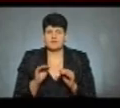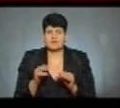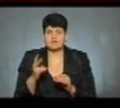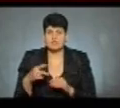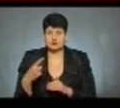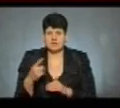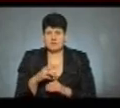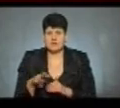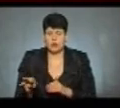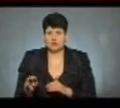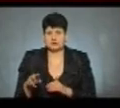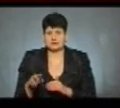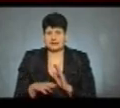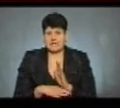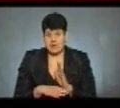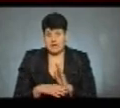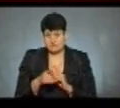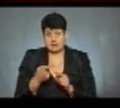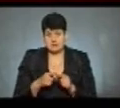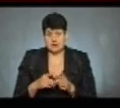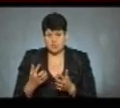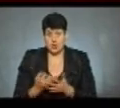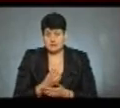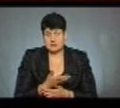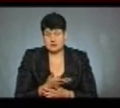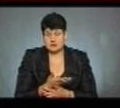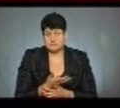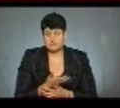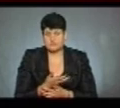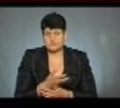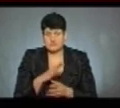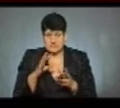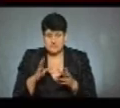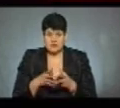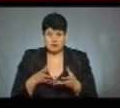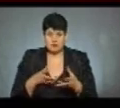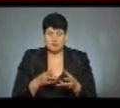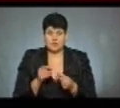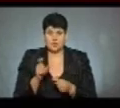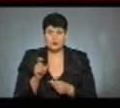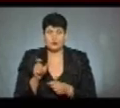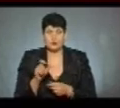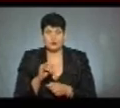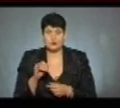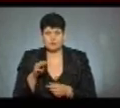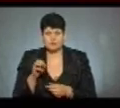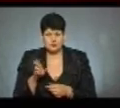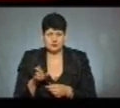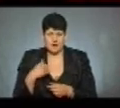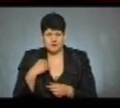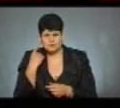дерев». От. І вони це досягли взагально впливом Ютубу, всіх блогерів. І я